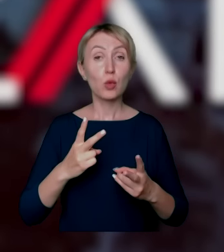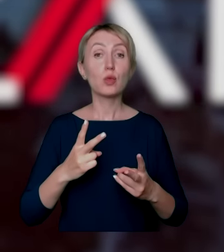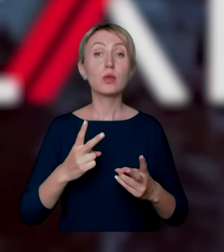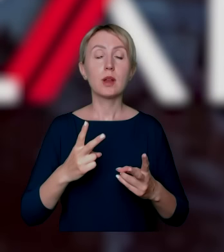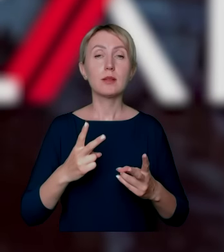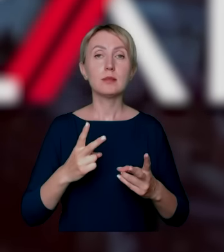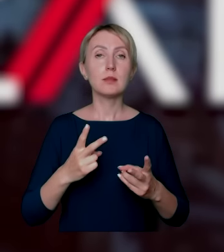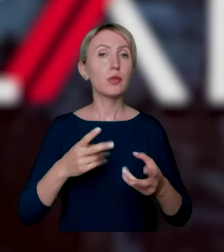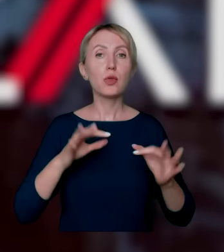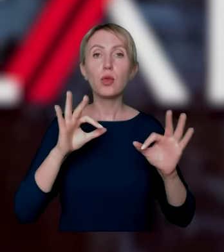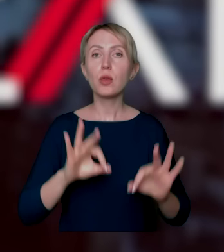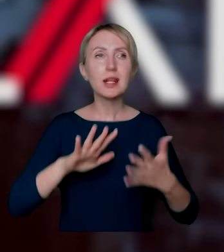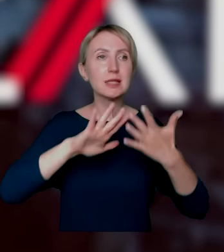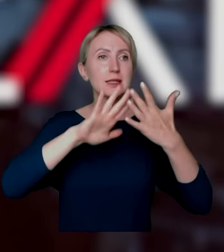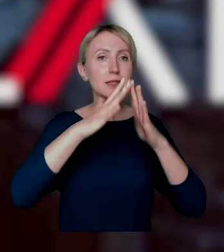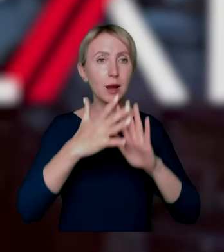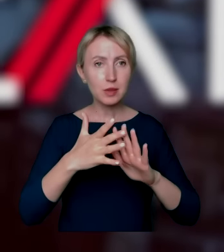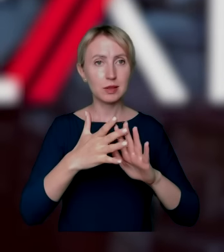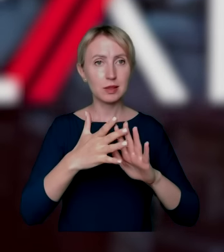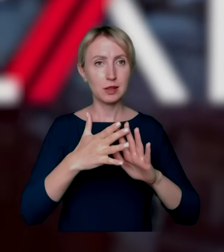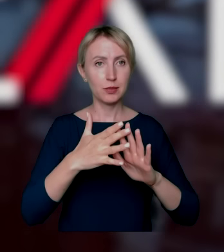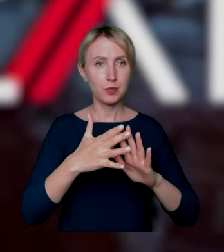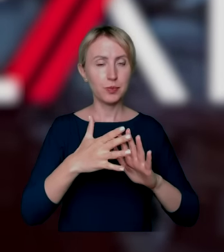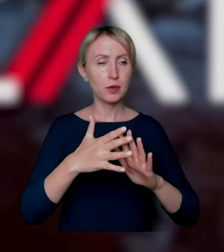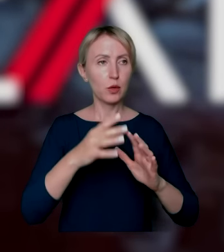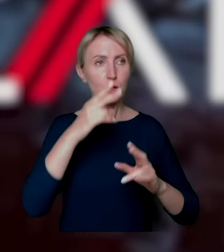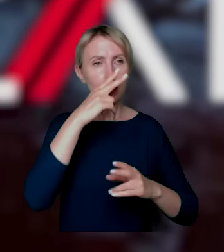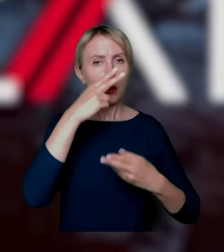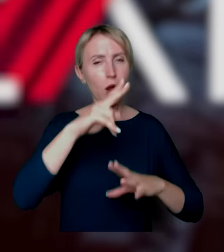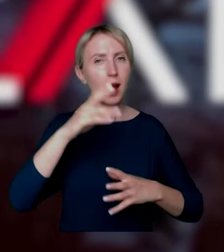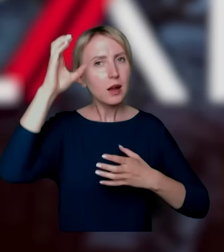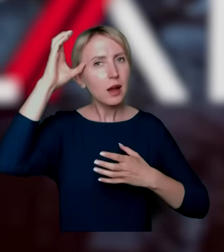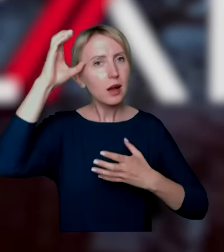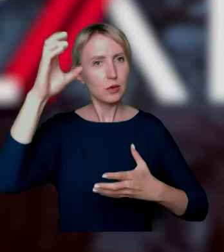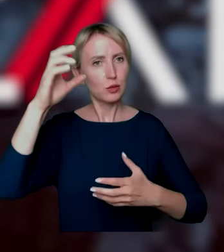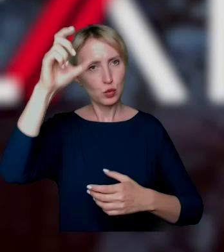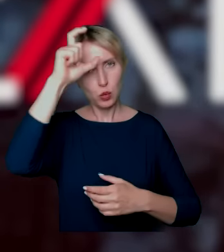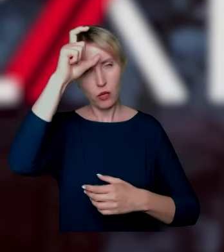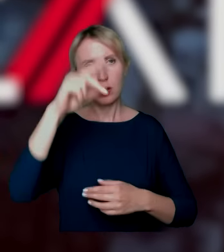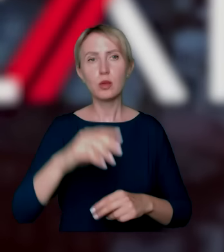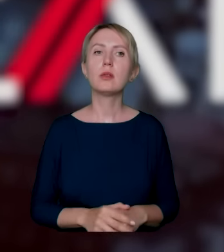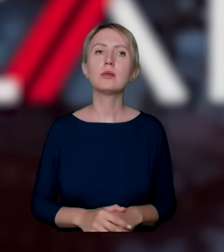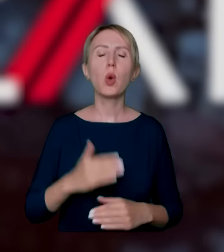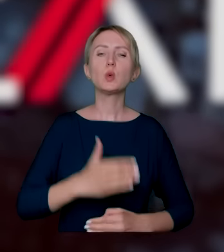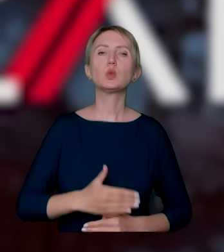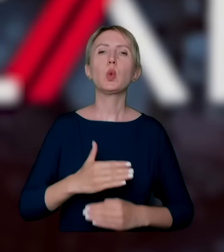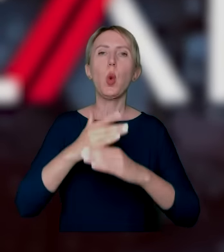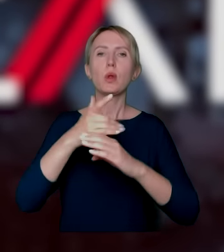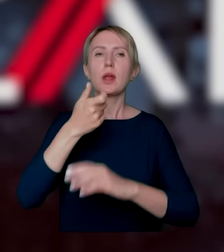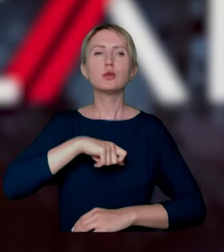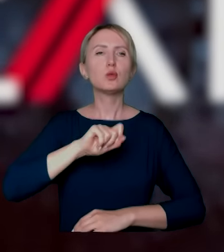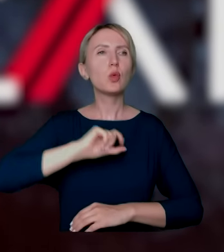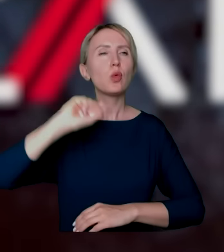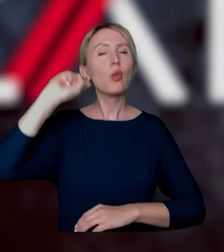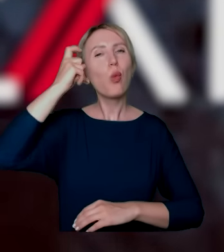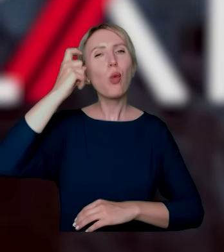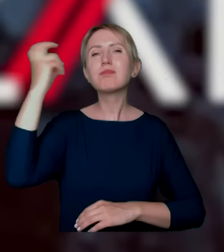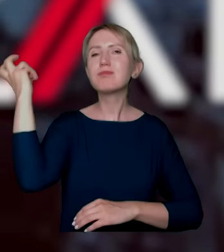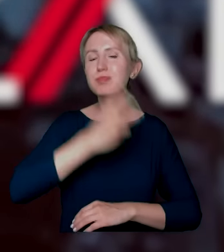winne zabytki, świadczące paradoksalnie o geniuszu człowieka. Przekonały się o tym słynne schody hiszpańskie, jedna z głównych turystycznych atrakcji